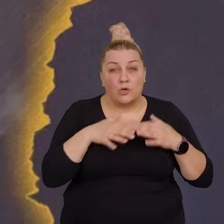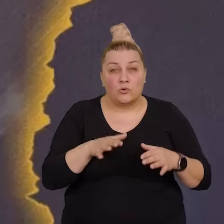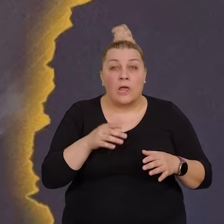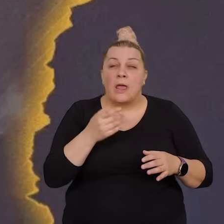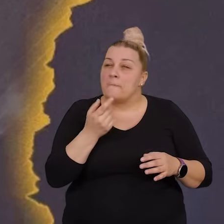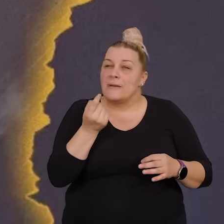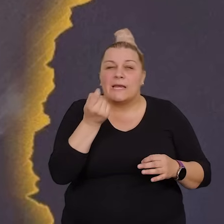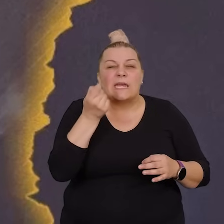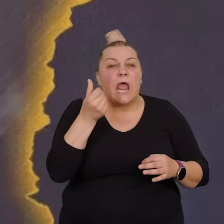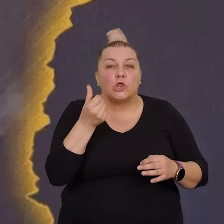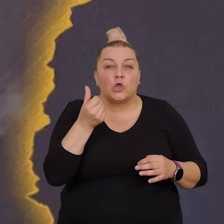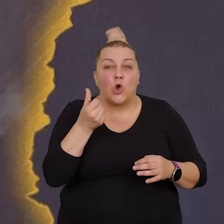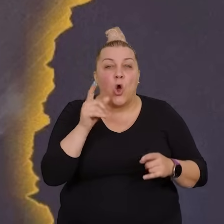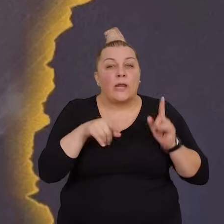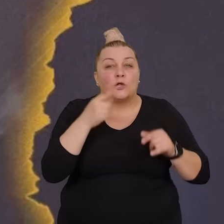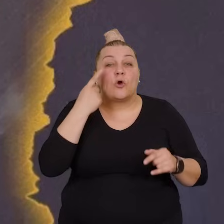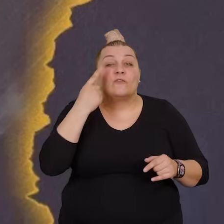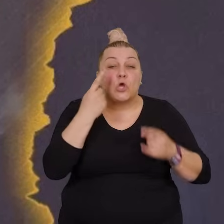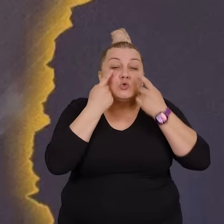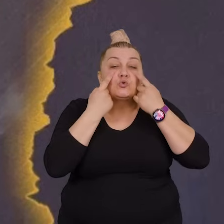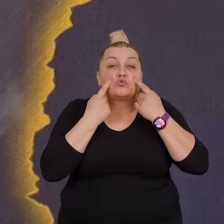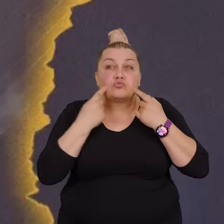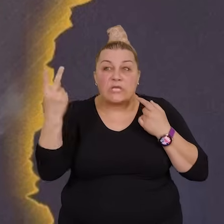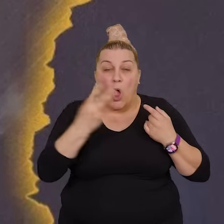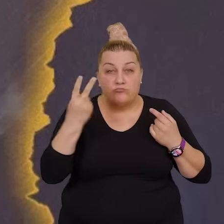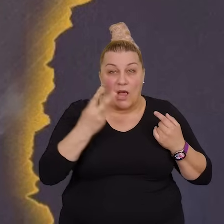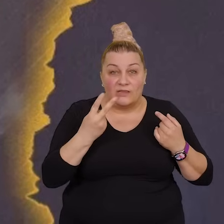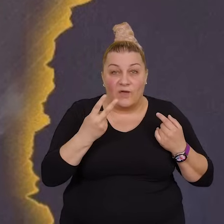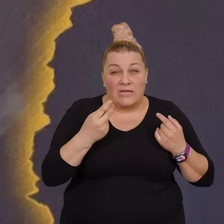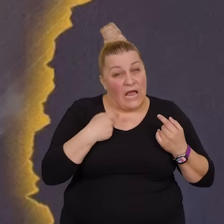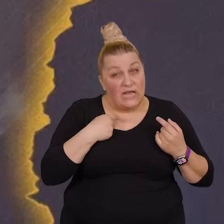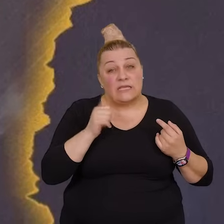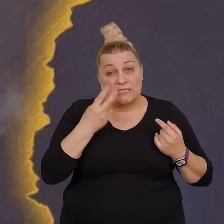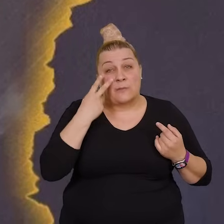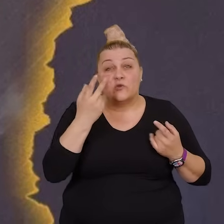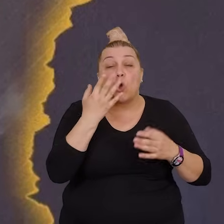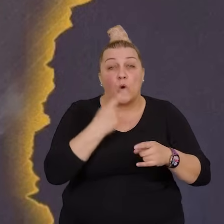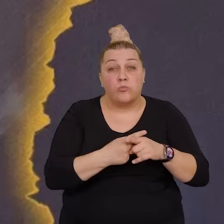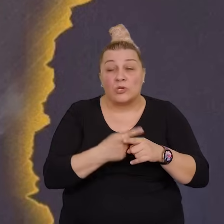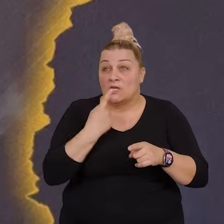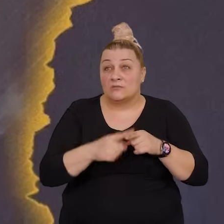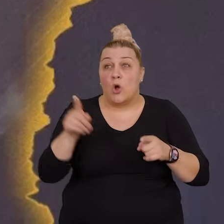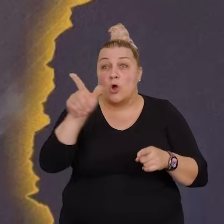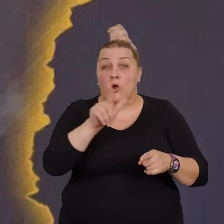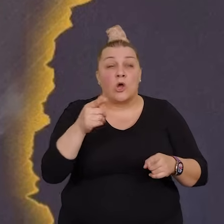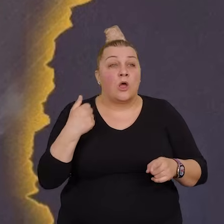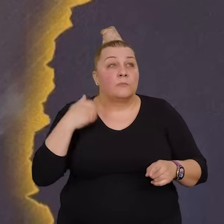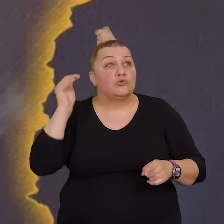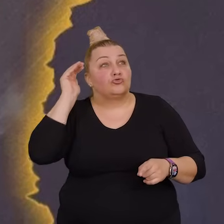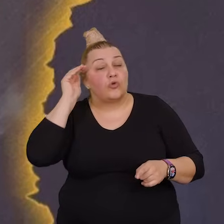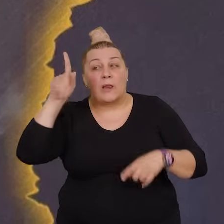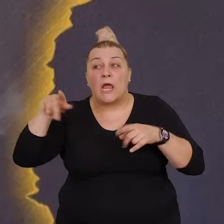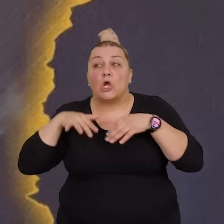vidjelo suze Tuđmanove i suze Šuškove. Ja sam ih vidio nekoliko puta, znate. I to su bile suze izazvane pogibljom nekih naših